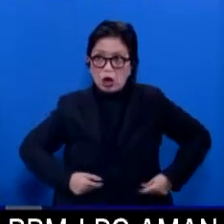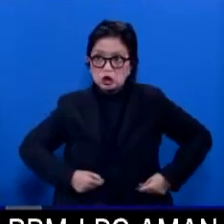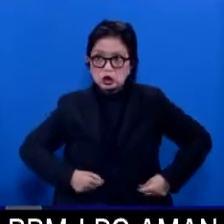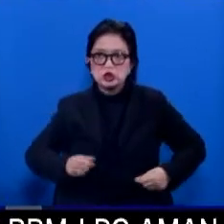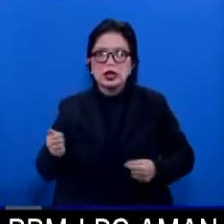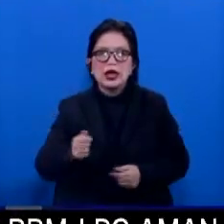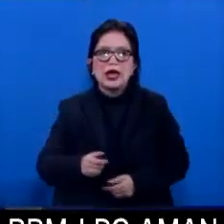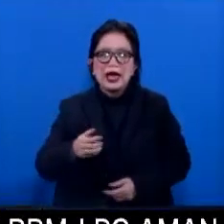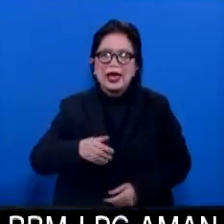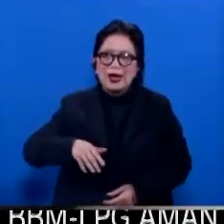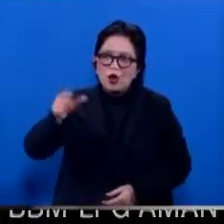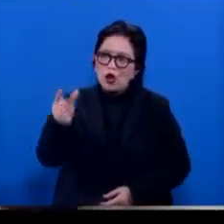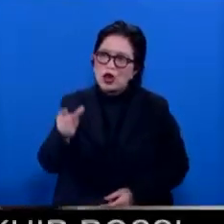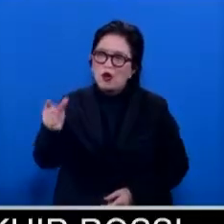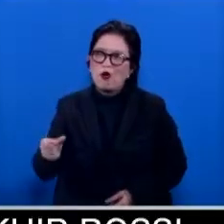muda.